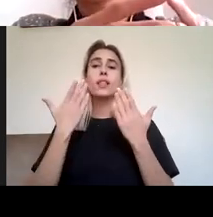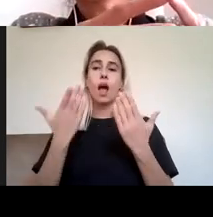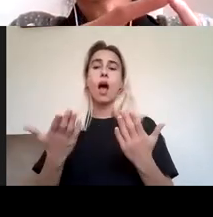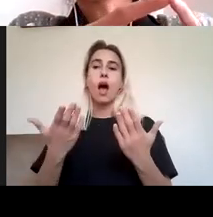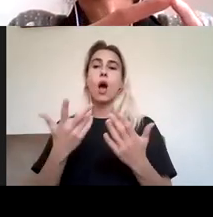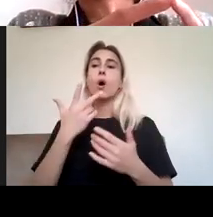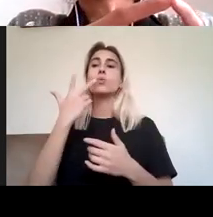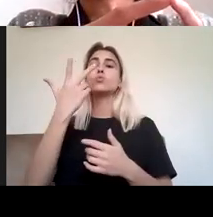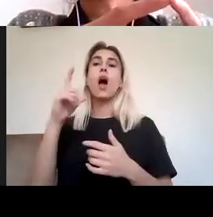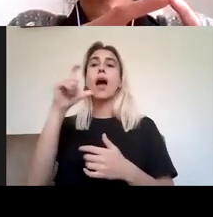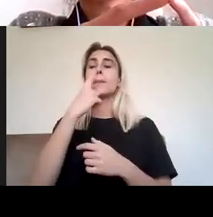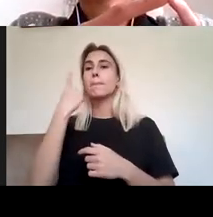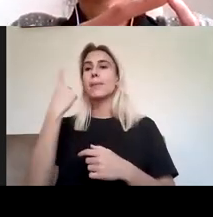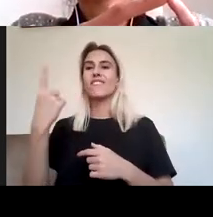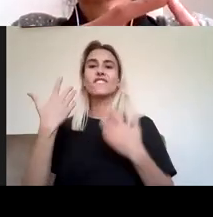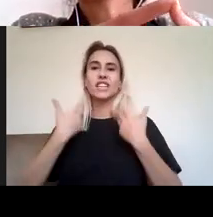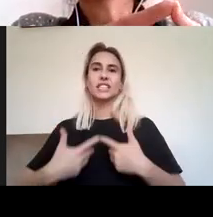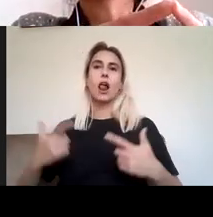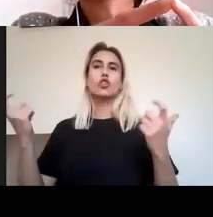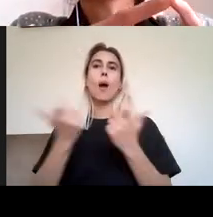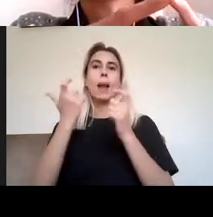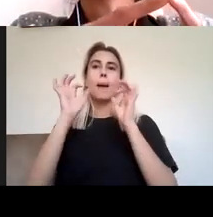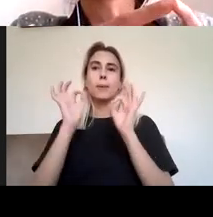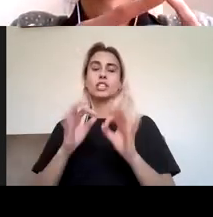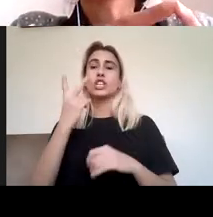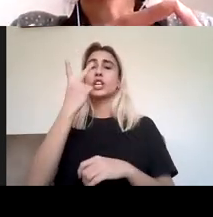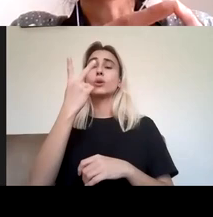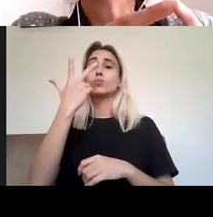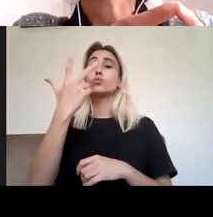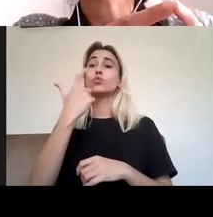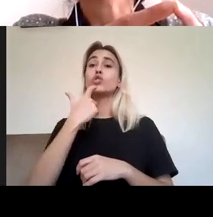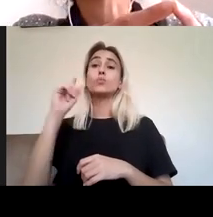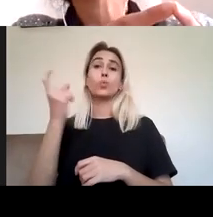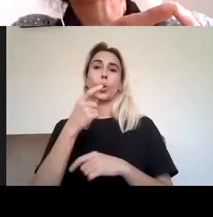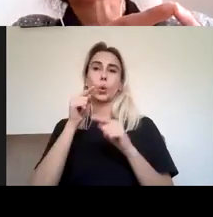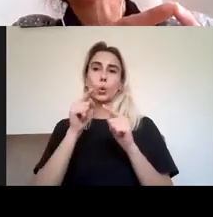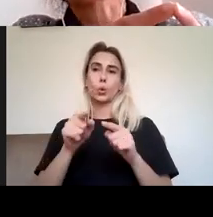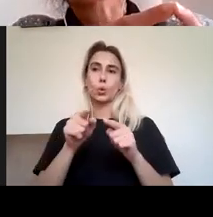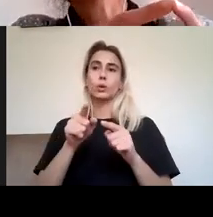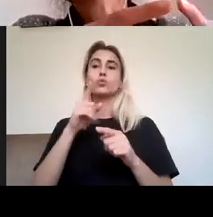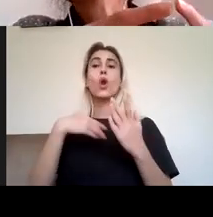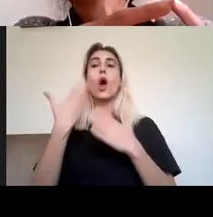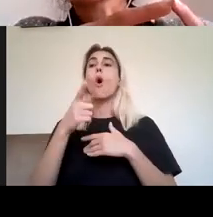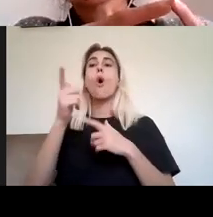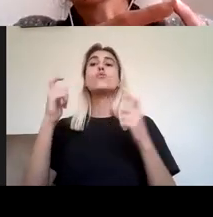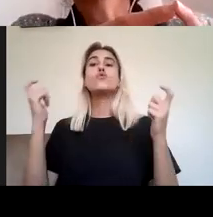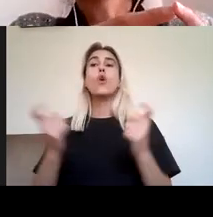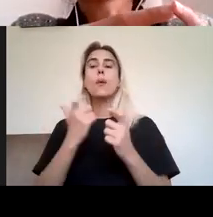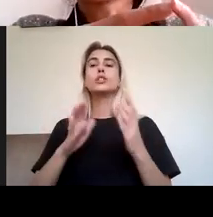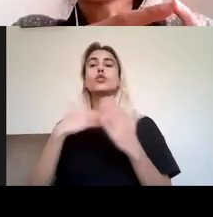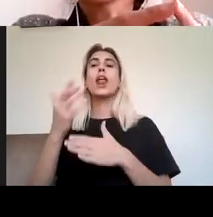3 ayda bir fiziksel toplantılarla başladı. Neredeyse 2,5-3 yılı bulan bir süreç oldu. Sonrasında online toplantılarla son